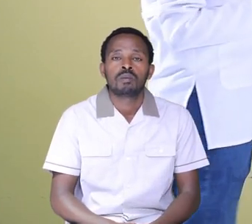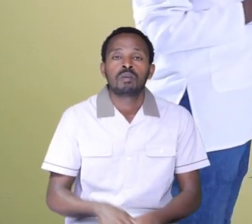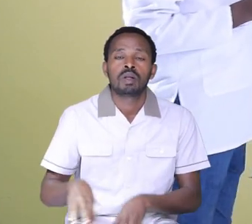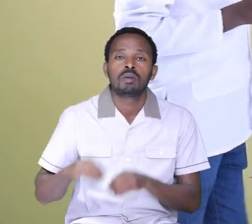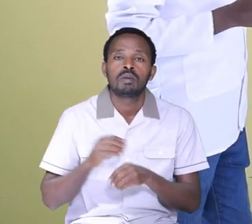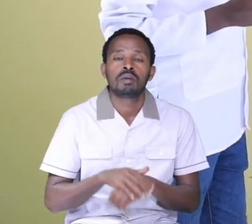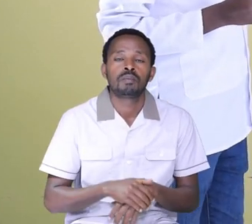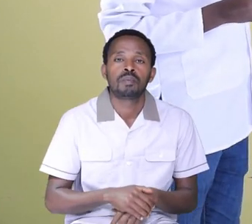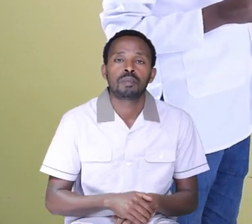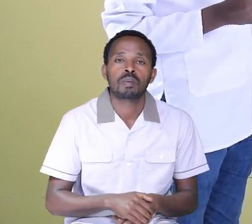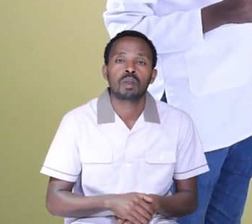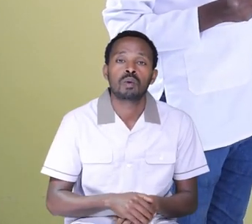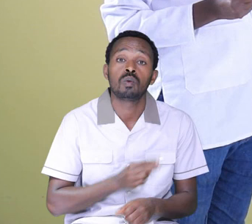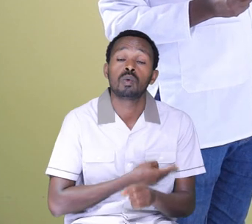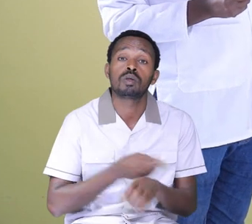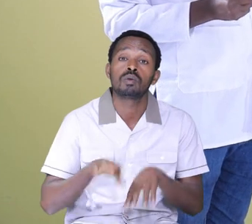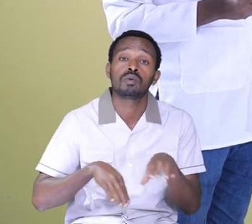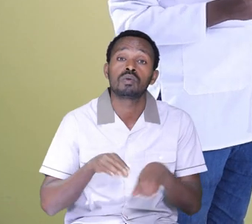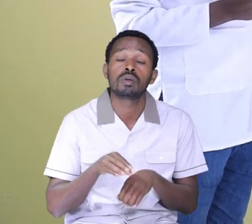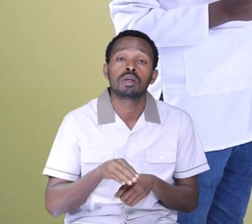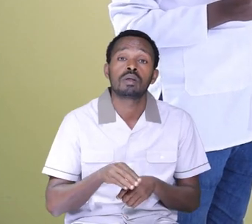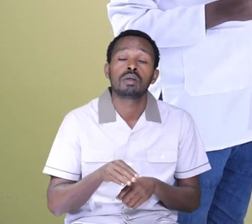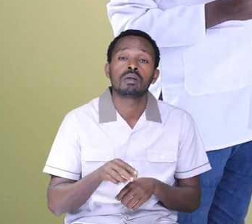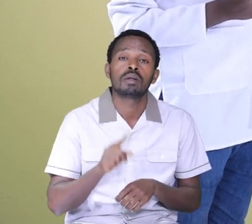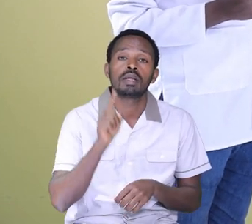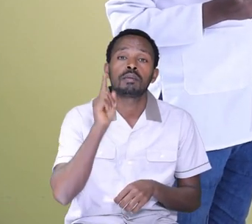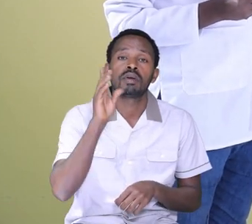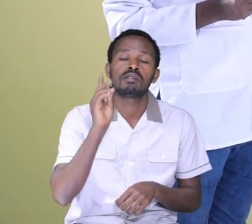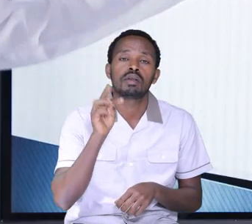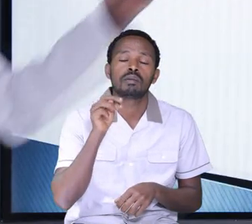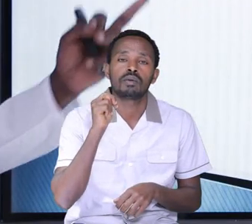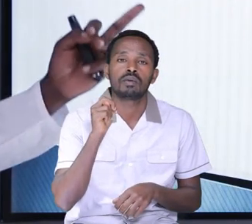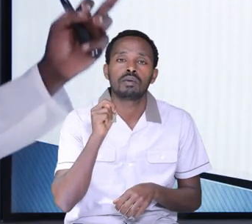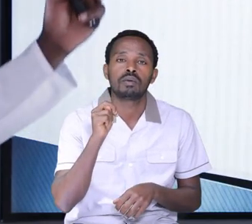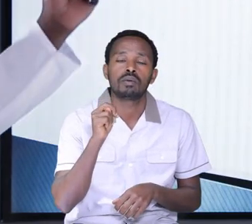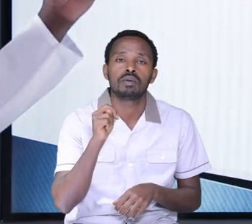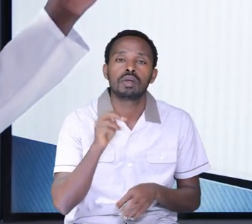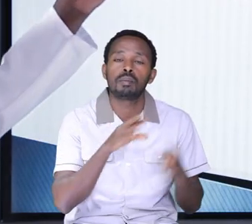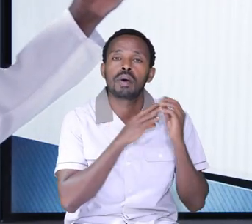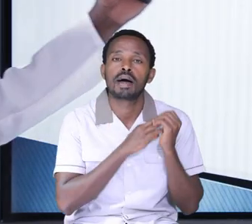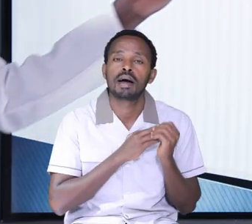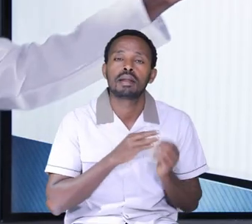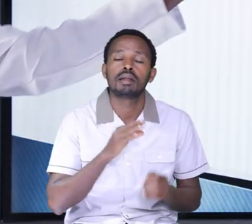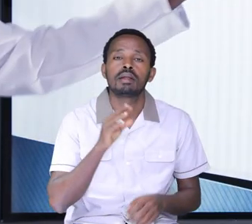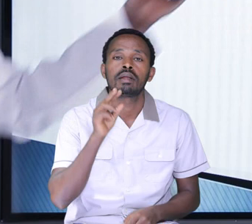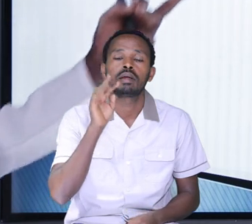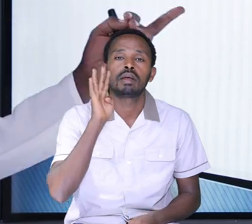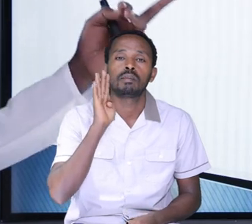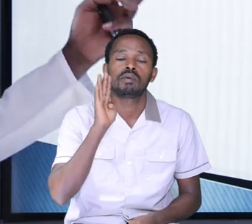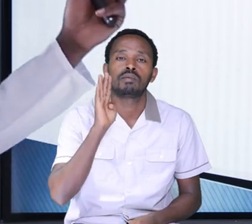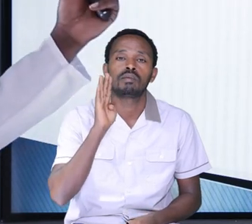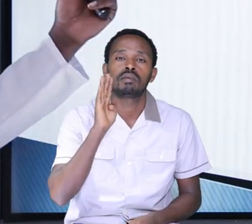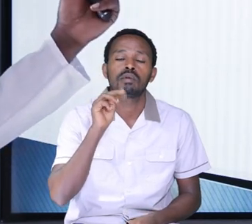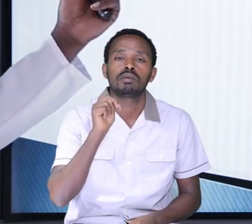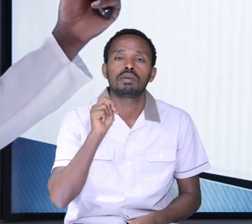Barattoota humni sochooftuu 160 niwutoonii, ba'aan 400 niwutoonii, fageenyi ba'aan adeemame 20